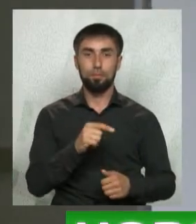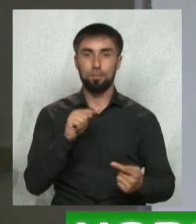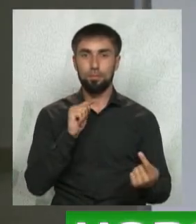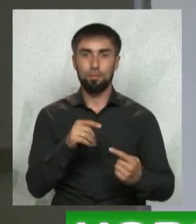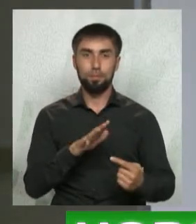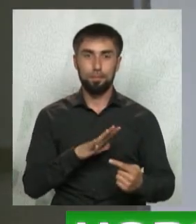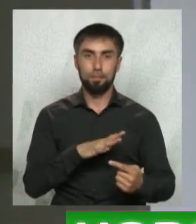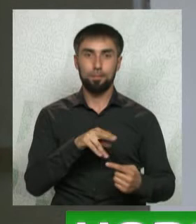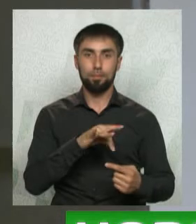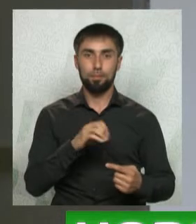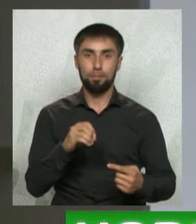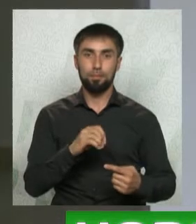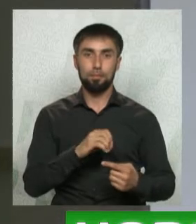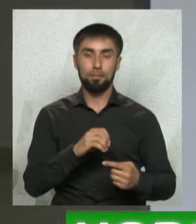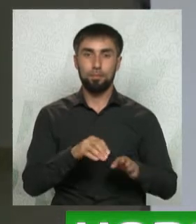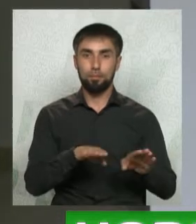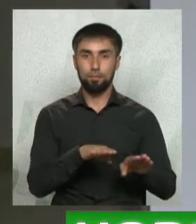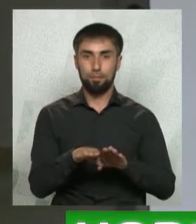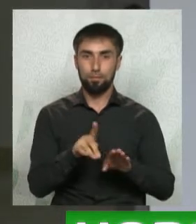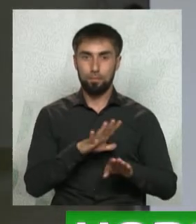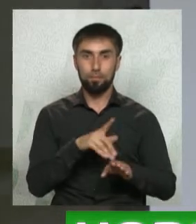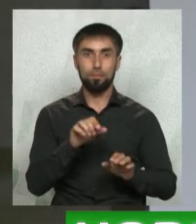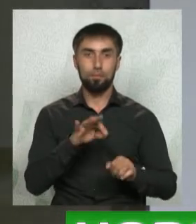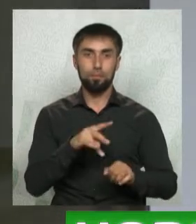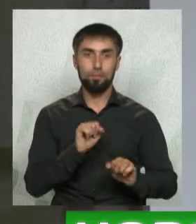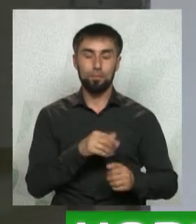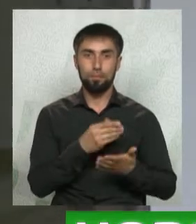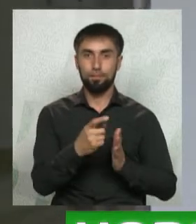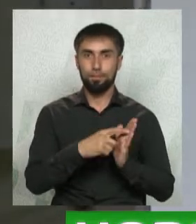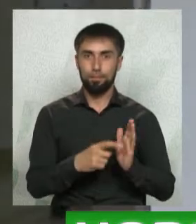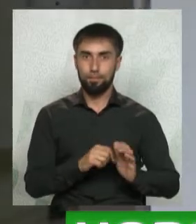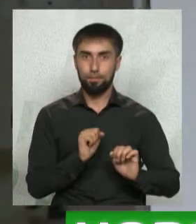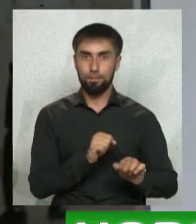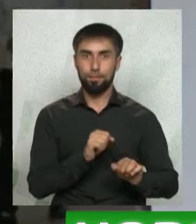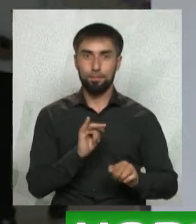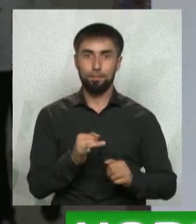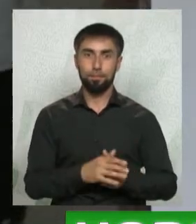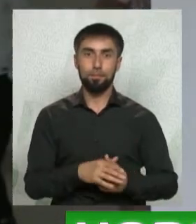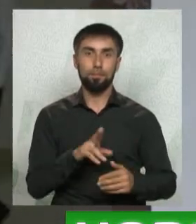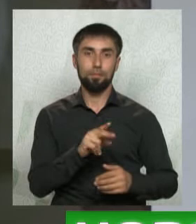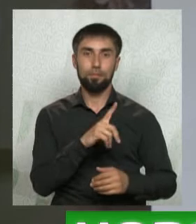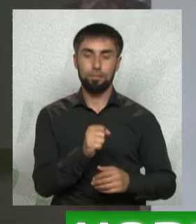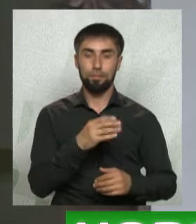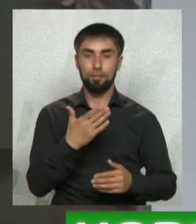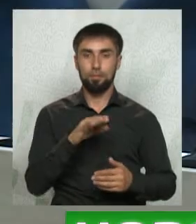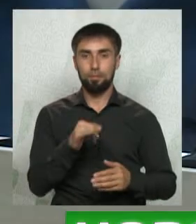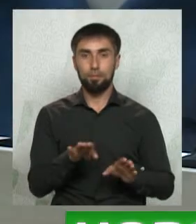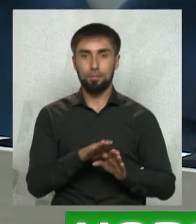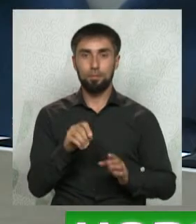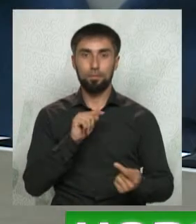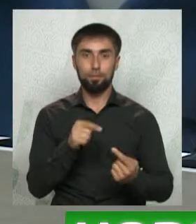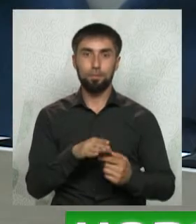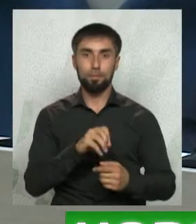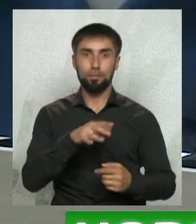были, в принципе, равносильные. То есть, чтобы они могли отстаивать свою тему как и за, так и против.